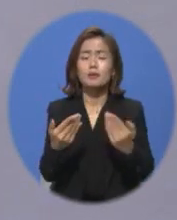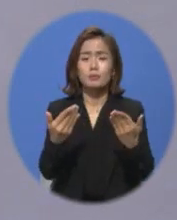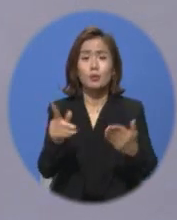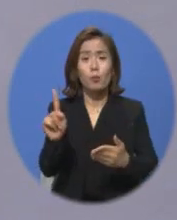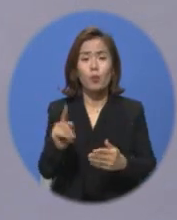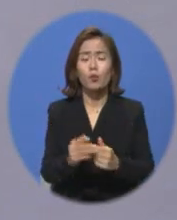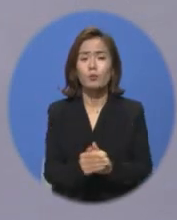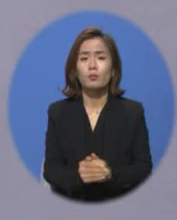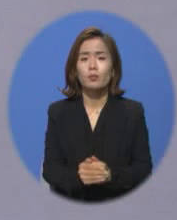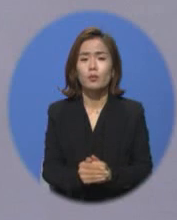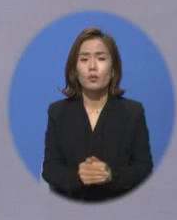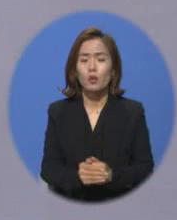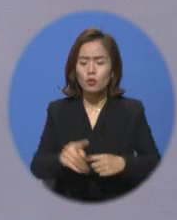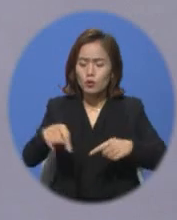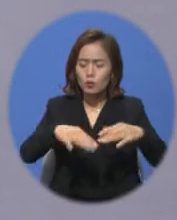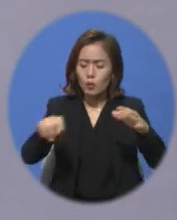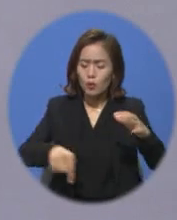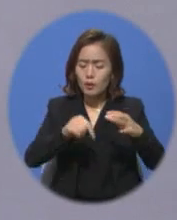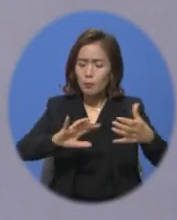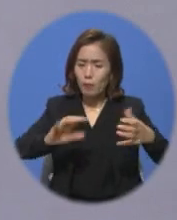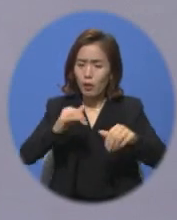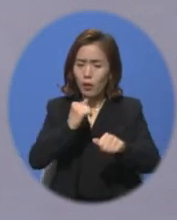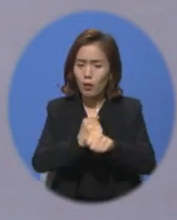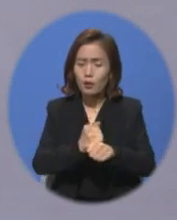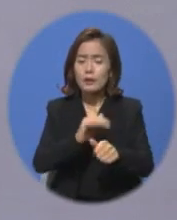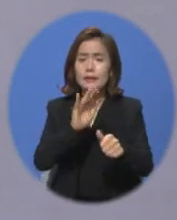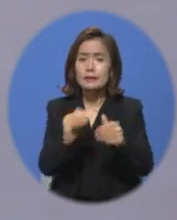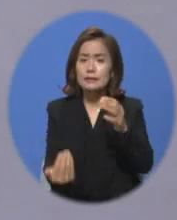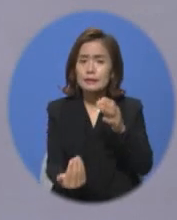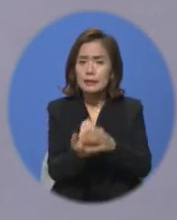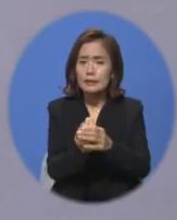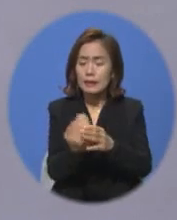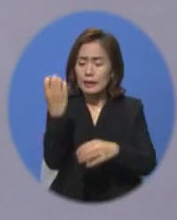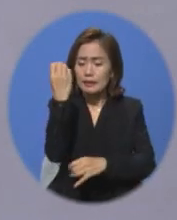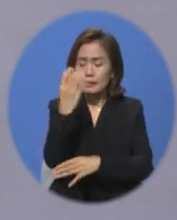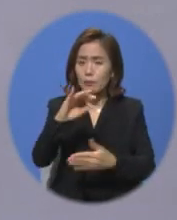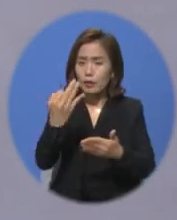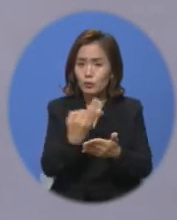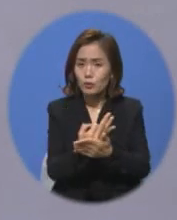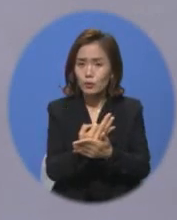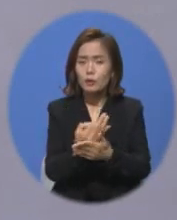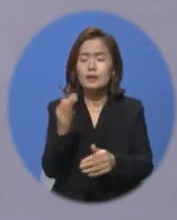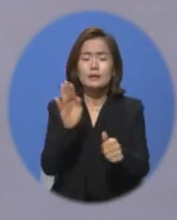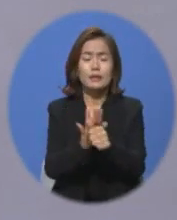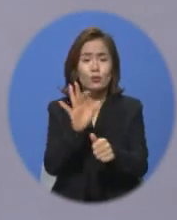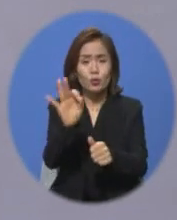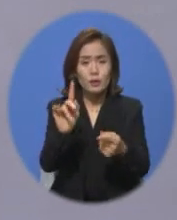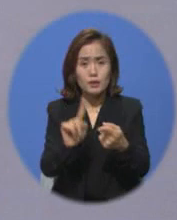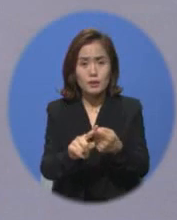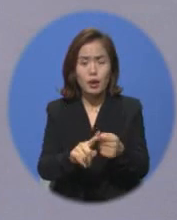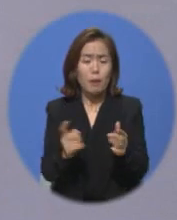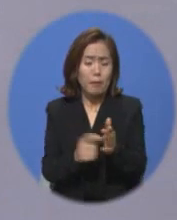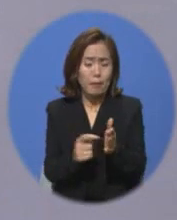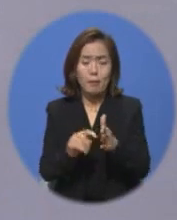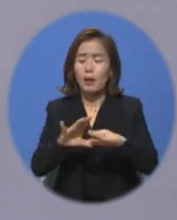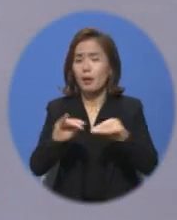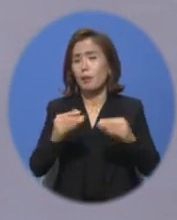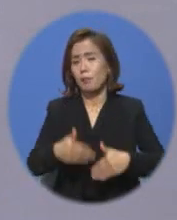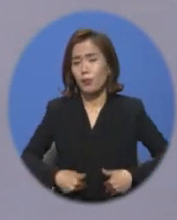대안을제시하기위해서는현재정치권에서논의되고있는 기본재난소득또는 긴급생활지원문제를시급히해결해야합니다 .